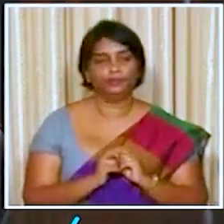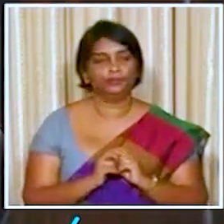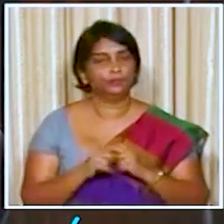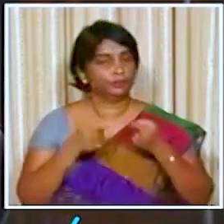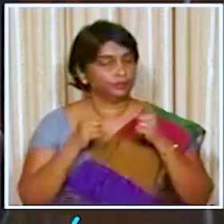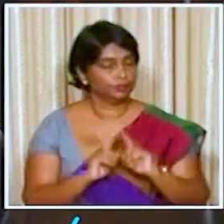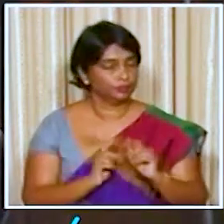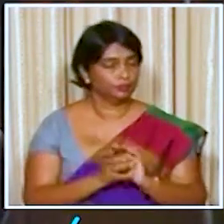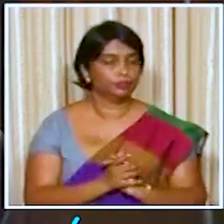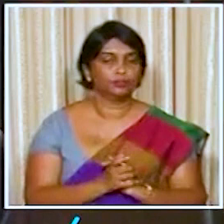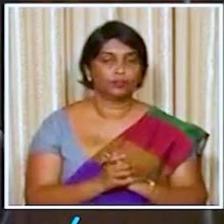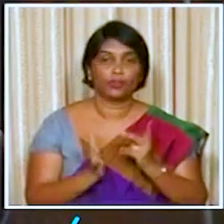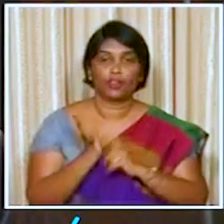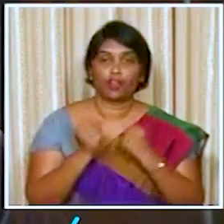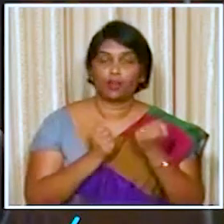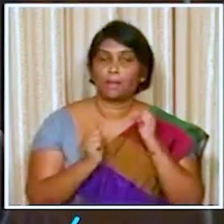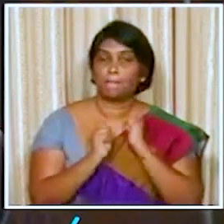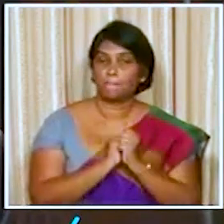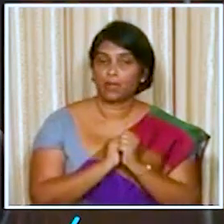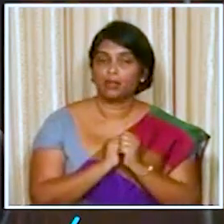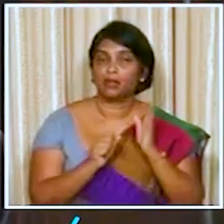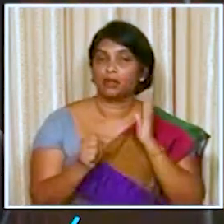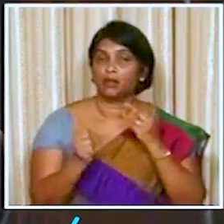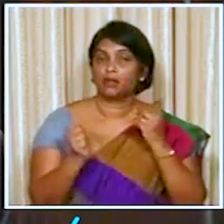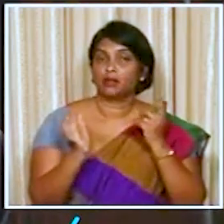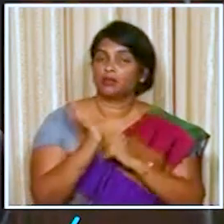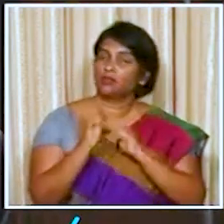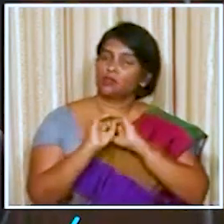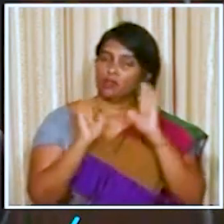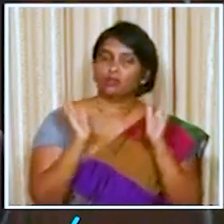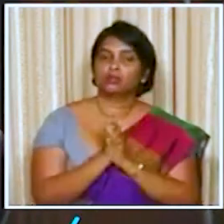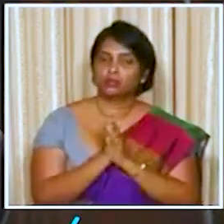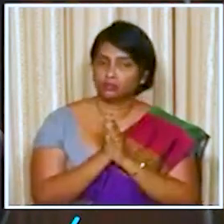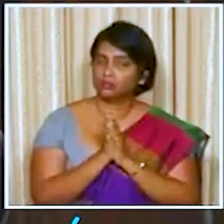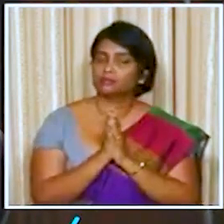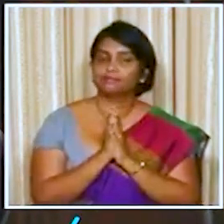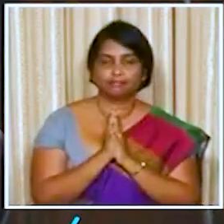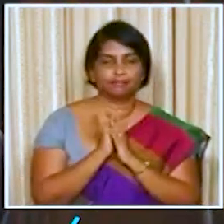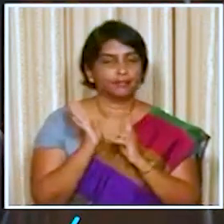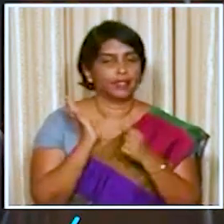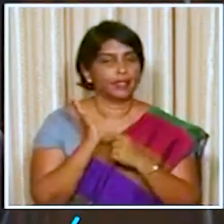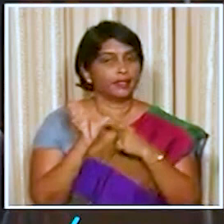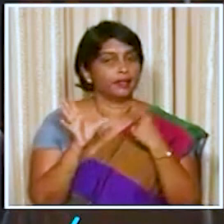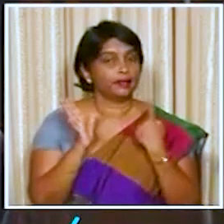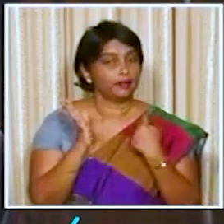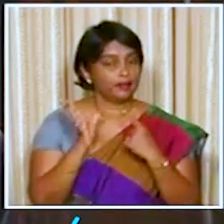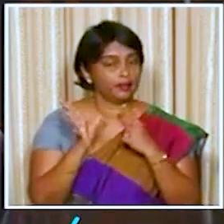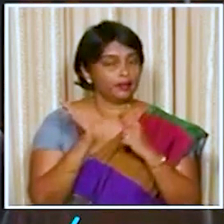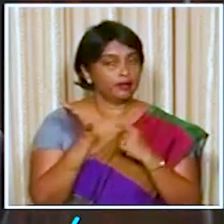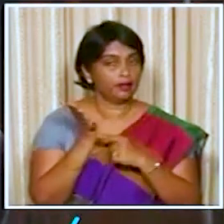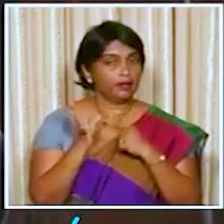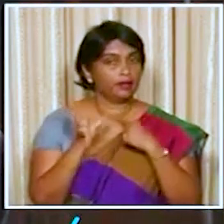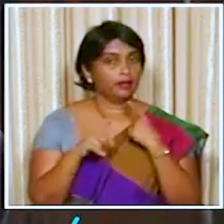ඊළඟට ලොරි රථ, බස් රථ, ටක් රථ මේවා සියල්ලම මේ බද්දට යටත් කරනවා. ජංගම